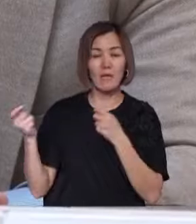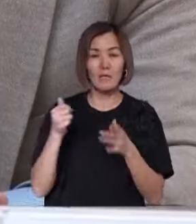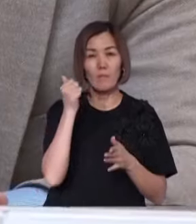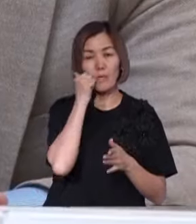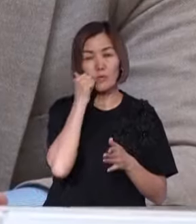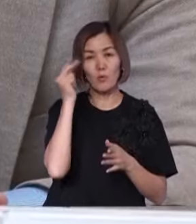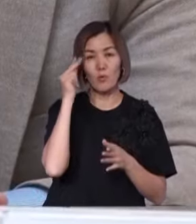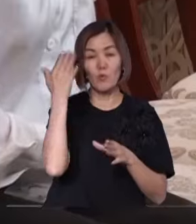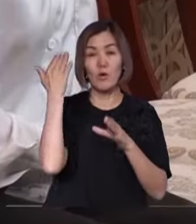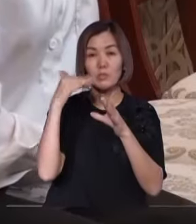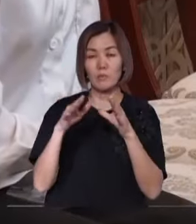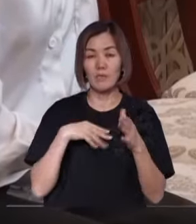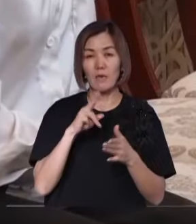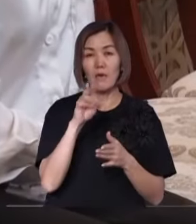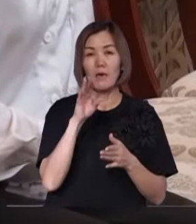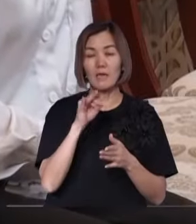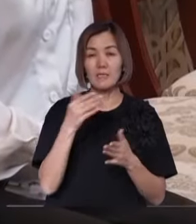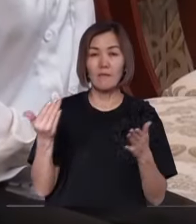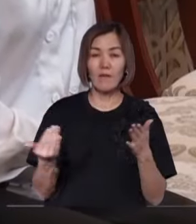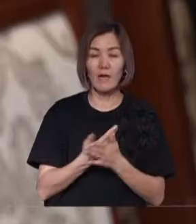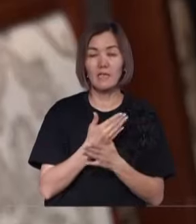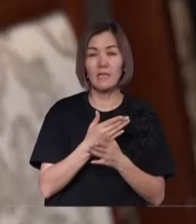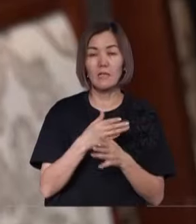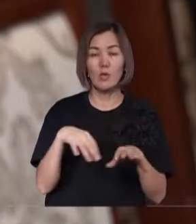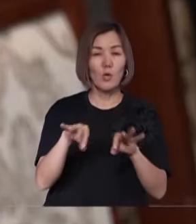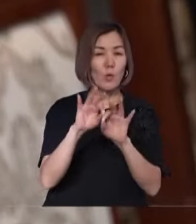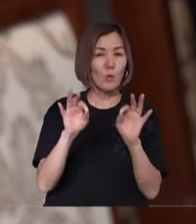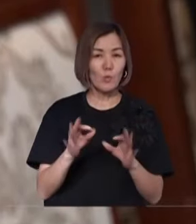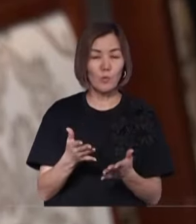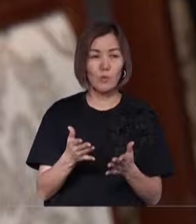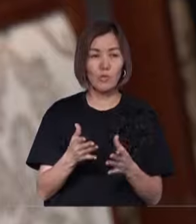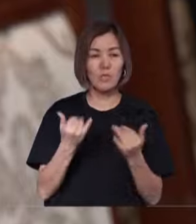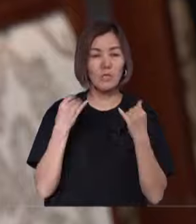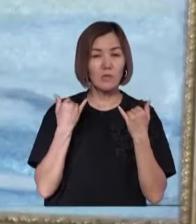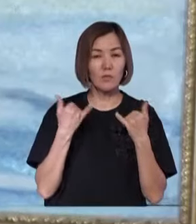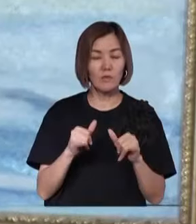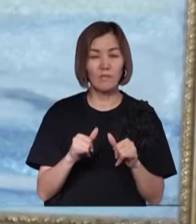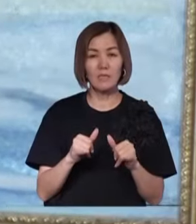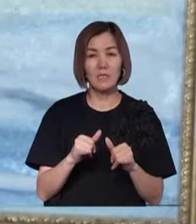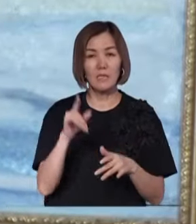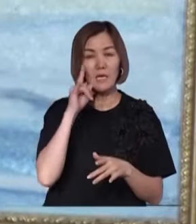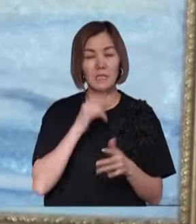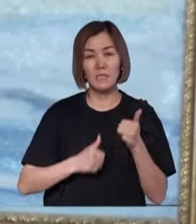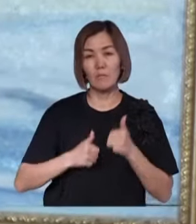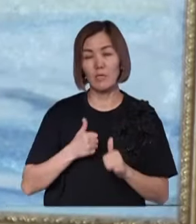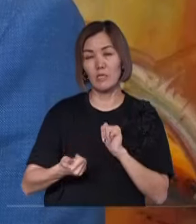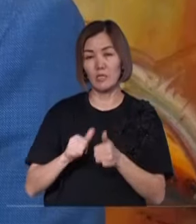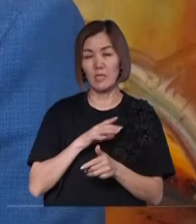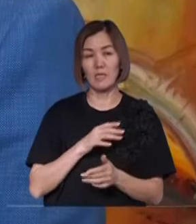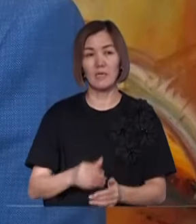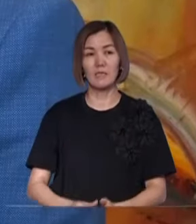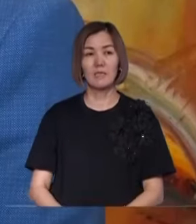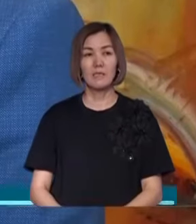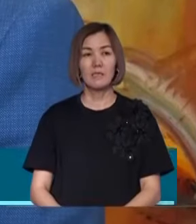оқуға жіберді. Сөйтіп Қастеев қайталанбас тарихи картиналар салып, қазақ халқының мақтанышына айналған.